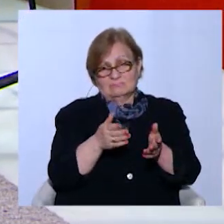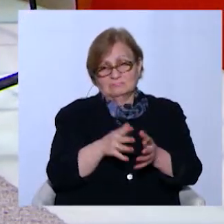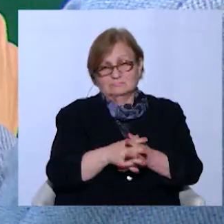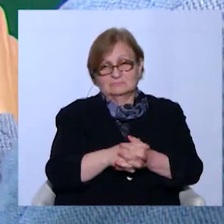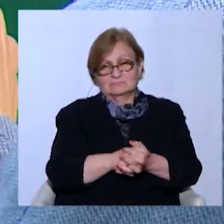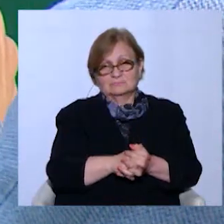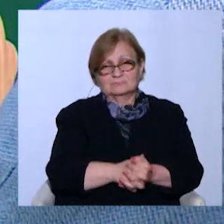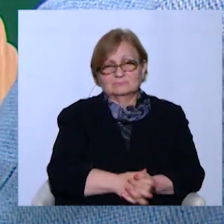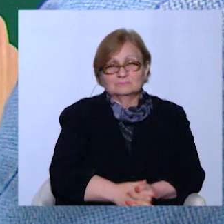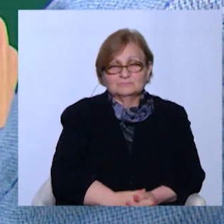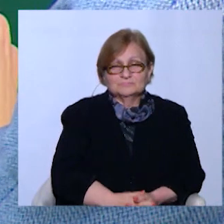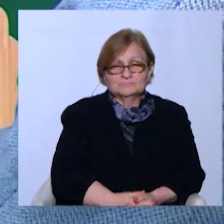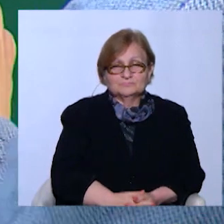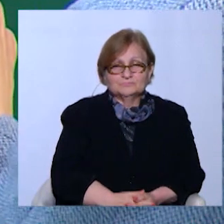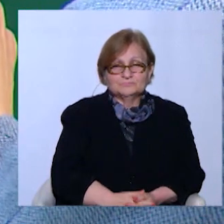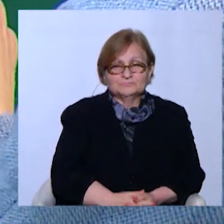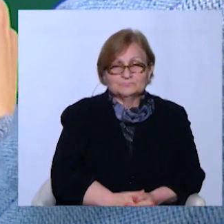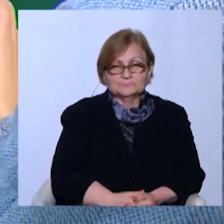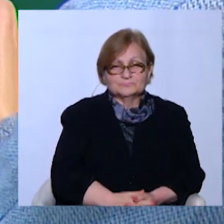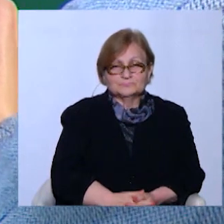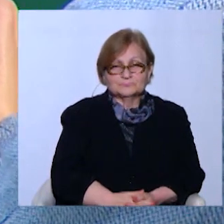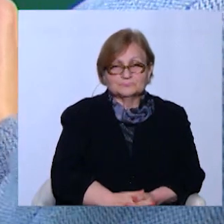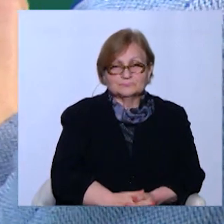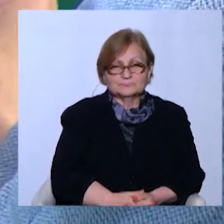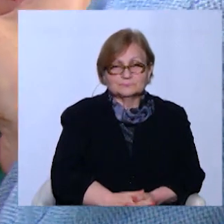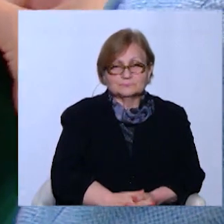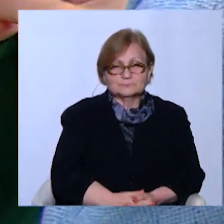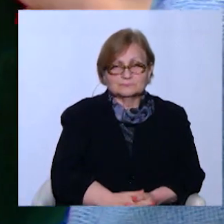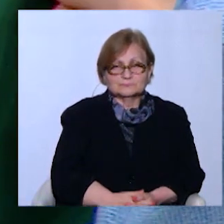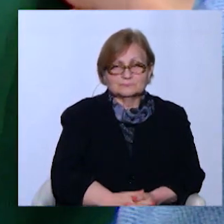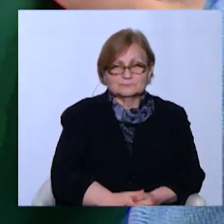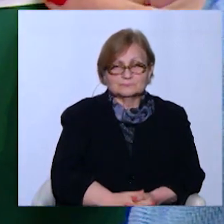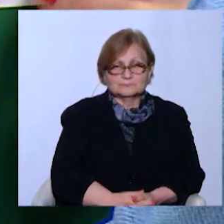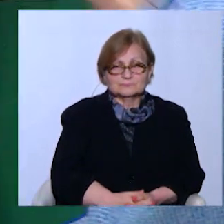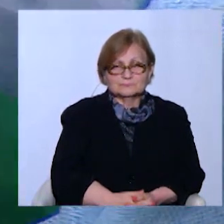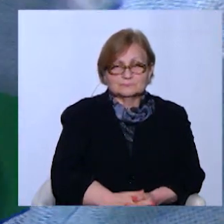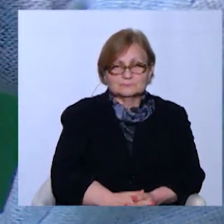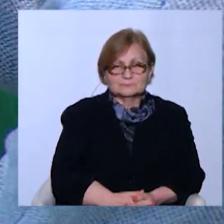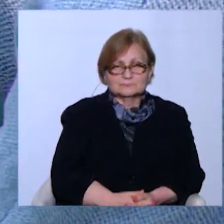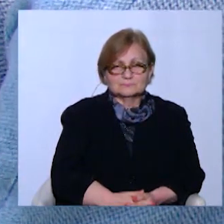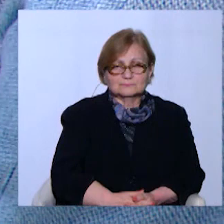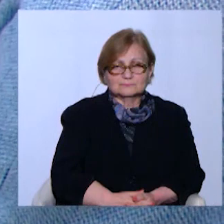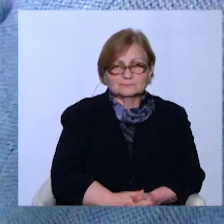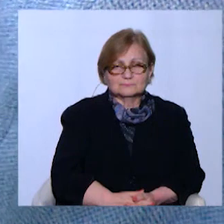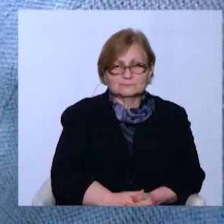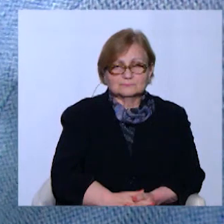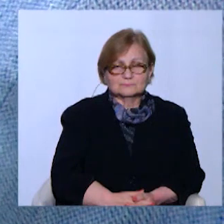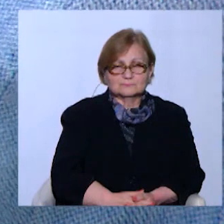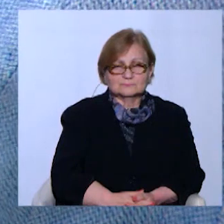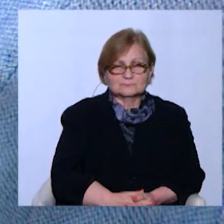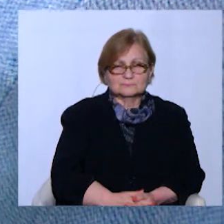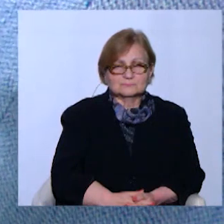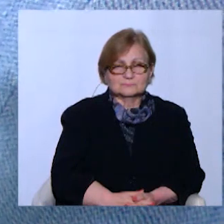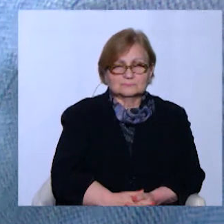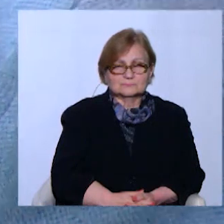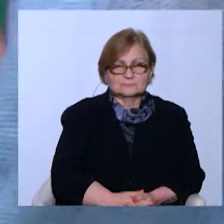ამას გამოვწევ ახლა მე. ნახეთ. აი ესე გამოვწევ ამ სამკუთხედს. მოდით ამას აქედან ავიღებ რო